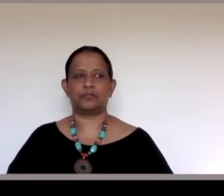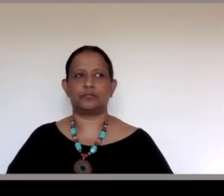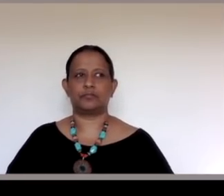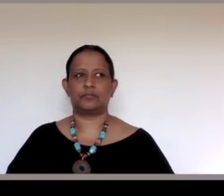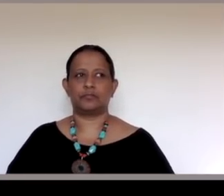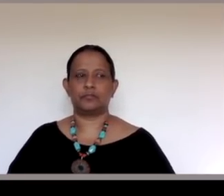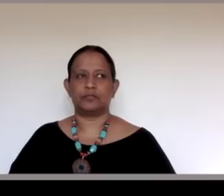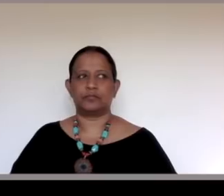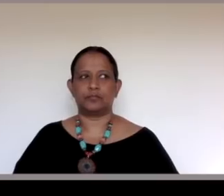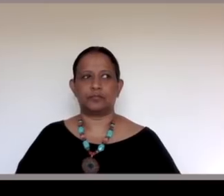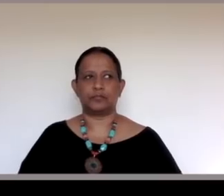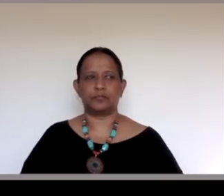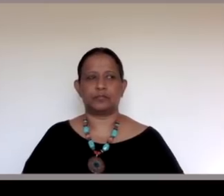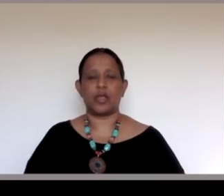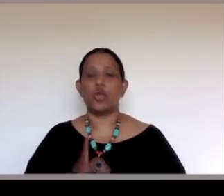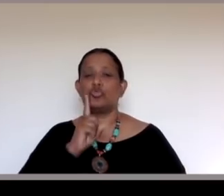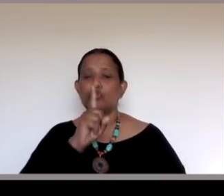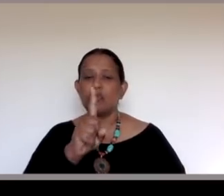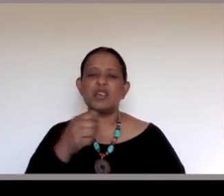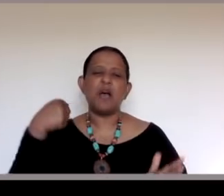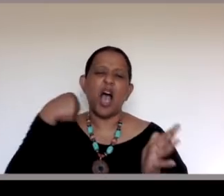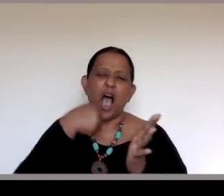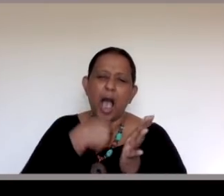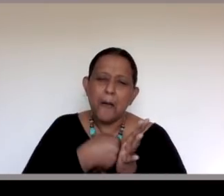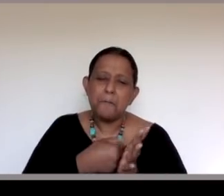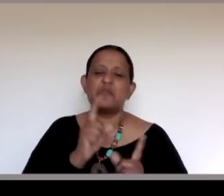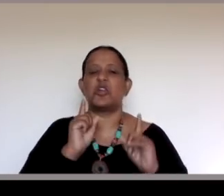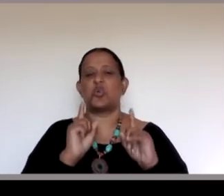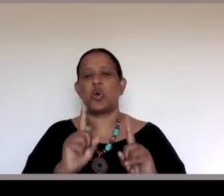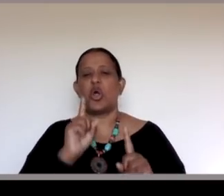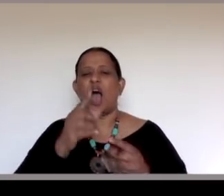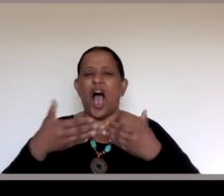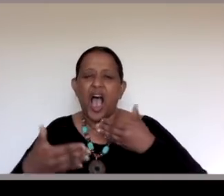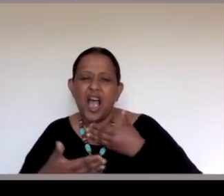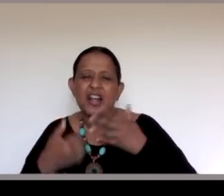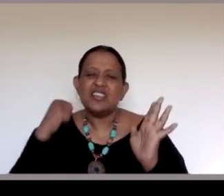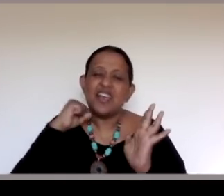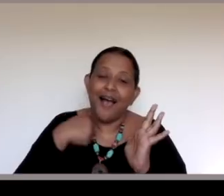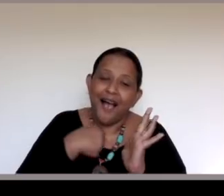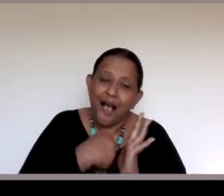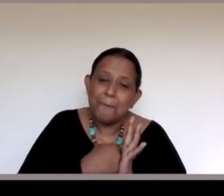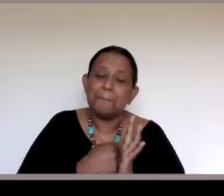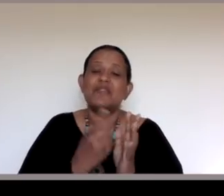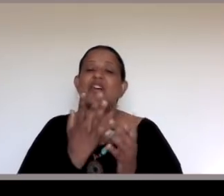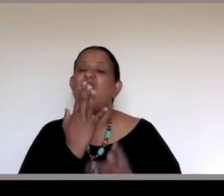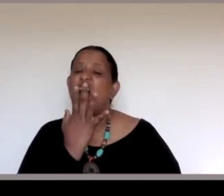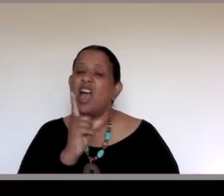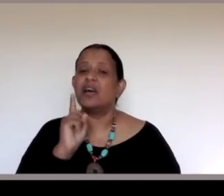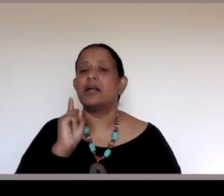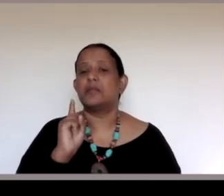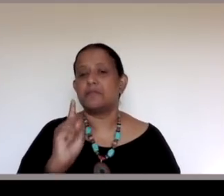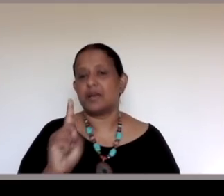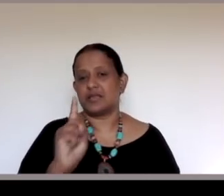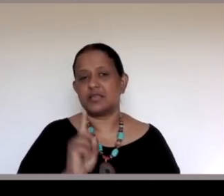ஓங்கே மத்தேயு 5:3 சொல்கின்றது ஆவியில் எழுமையுள்ளவர்கள் பாக்கியவான்கள் பரலோக ராஜ்யம்